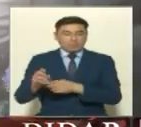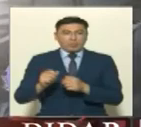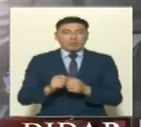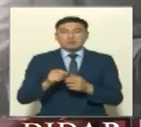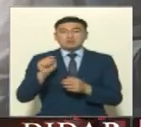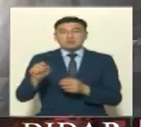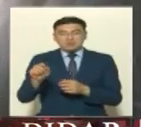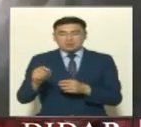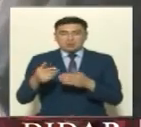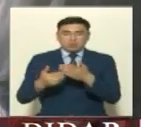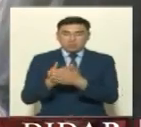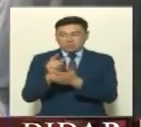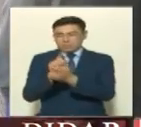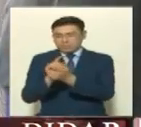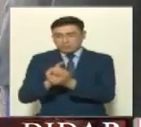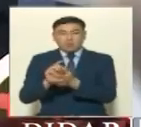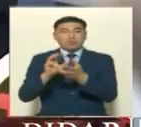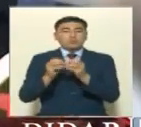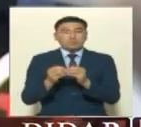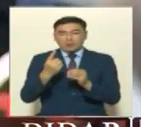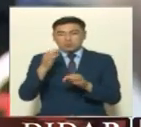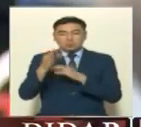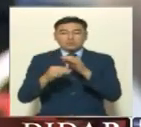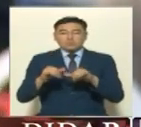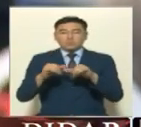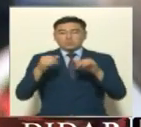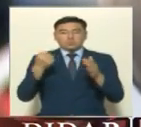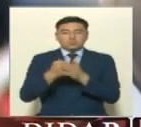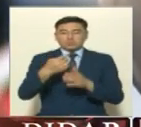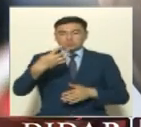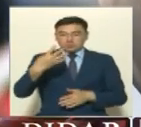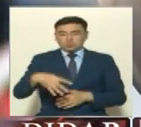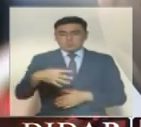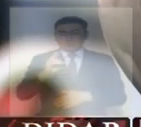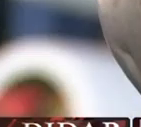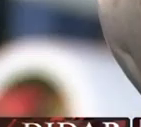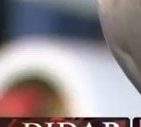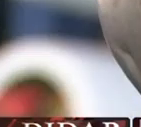установки здесь будет производиться 40 кубометров воды в сутки. Айжан Сабитова, Саламат Каипов, Дидар.